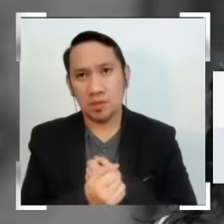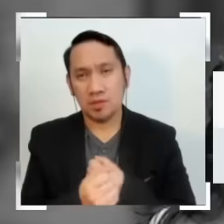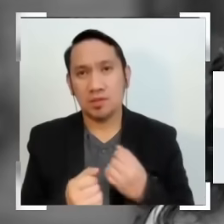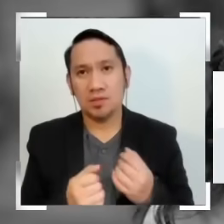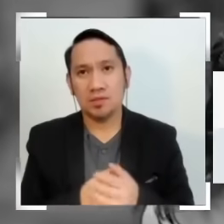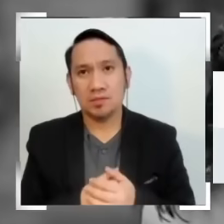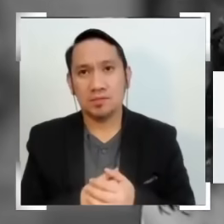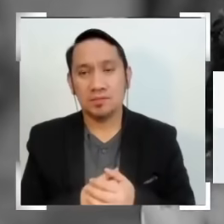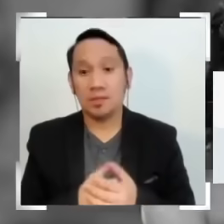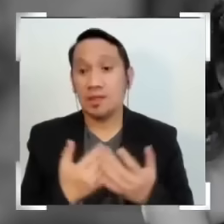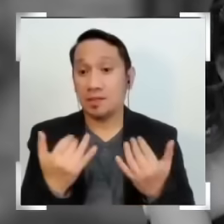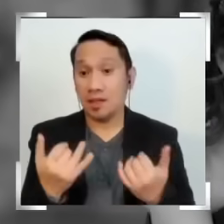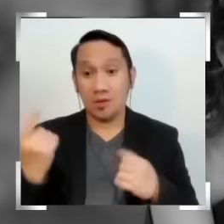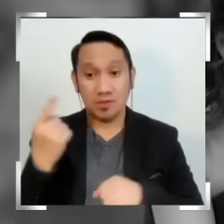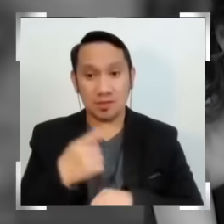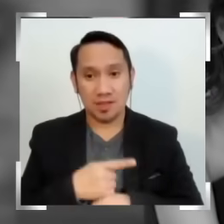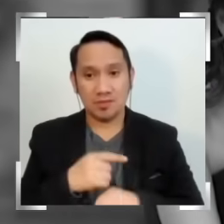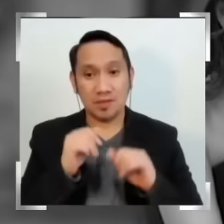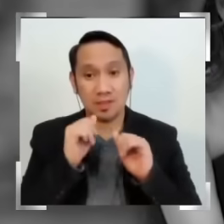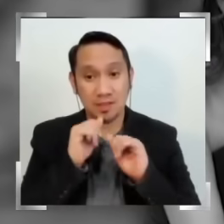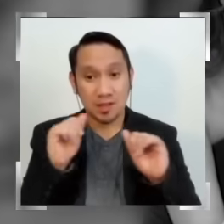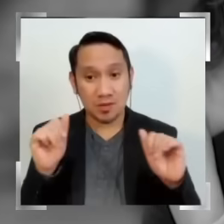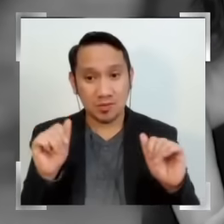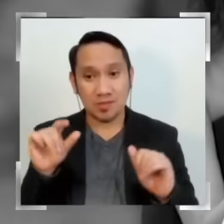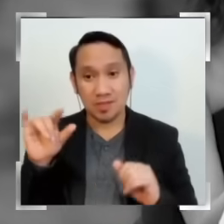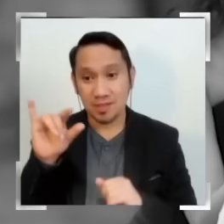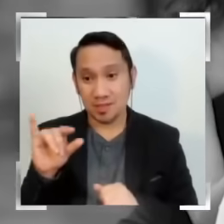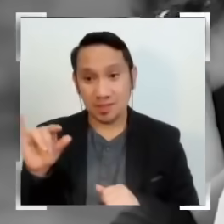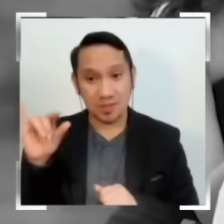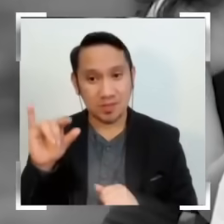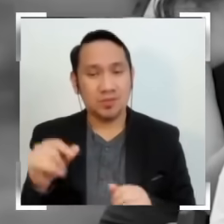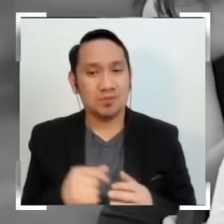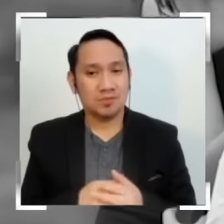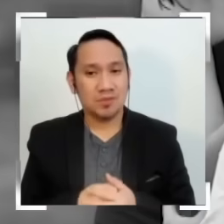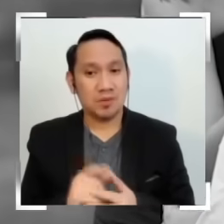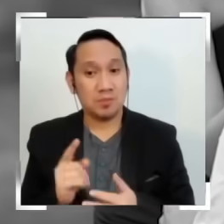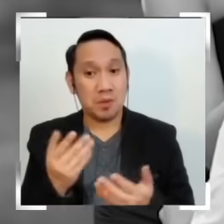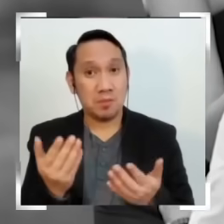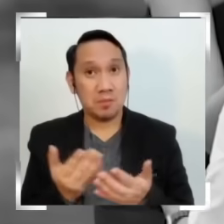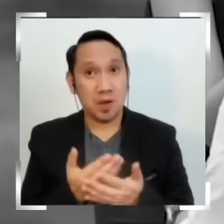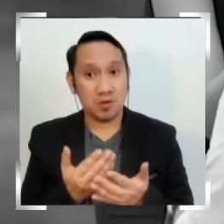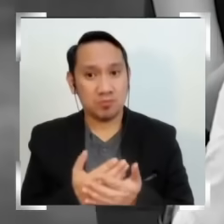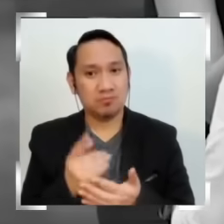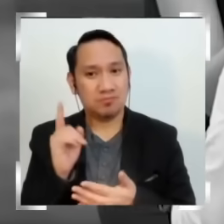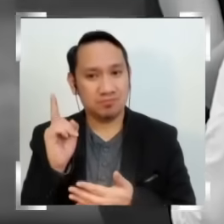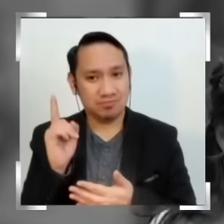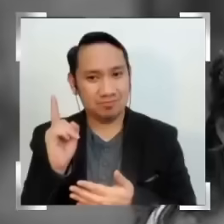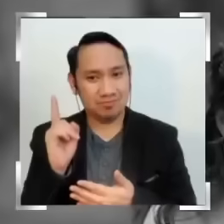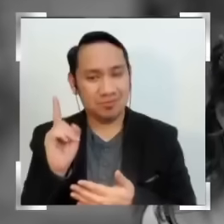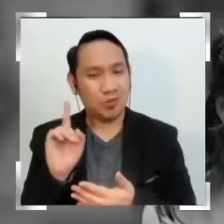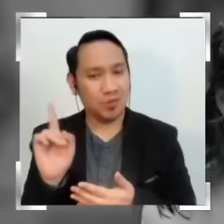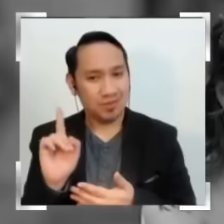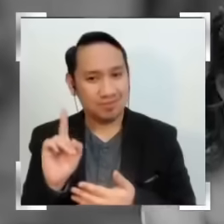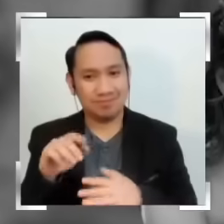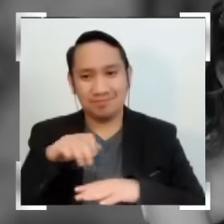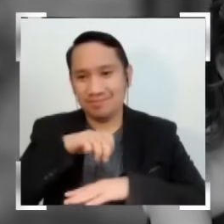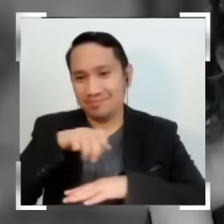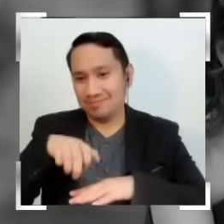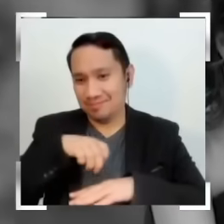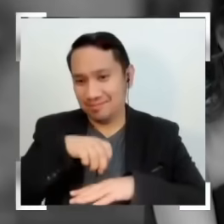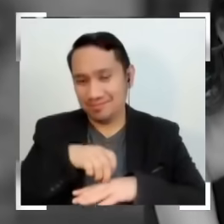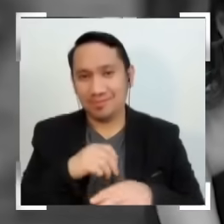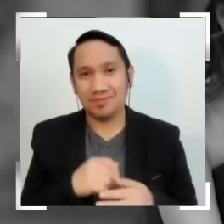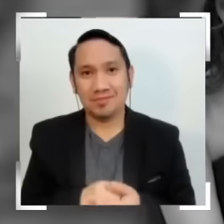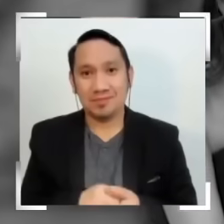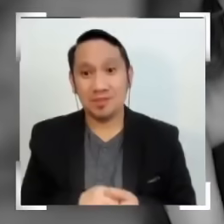ngayong araw nga, inanunsyo ni Bea sa isang social media post ang bagong step sa kanilang road to forever. Nasa photoshoot daw siya kahapon